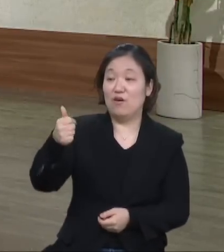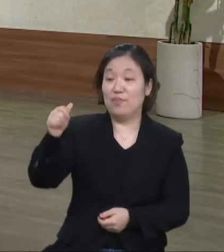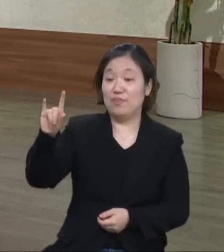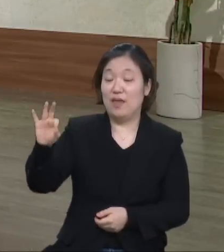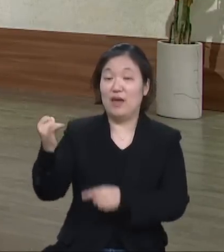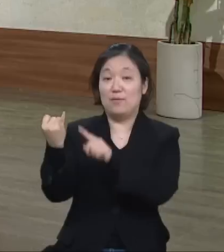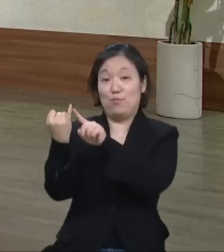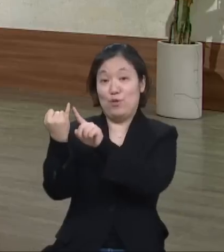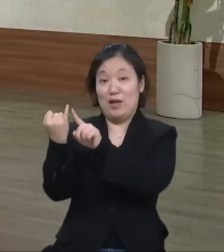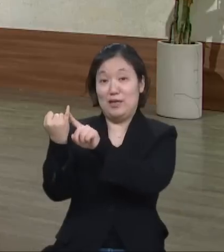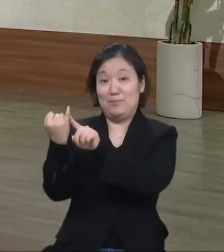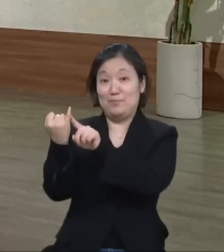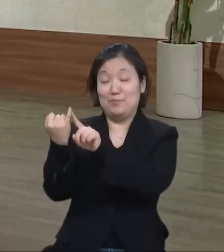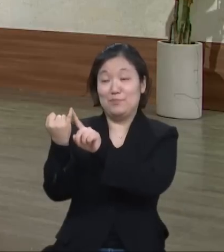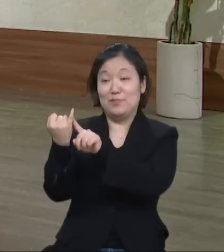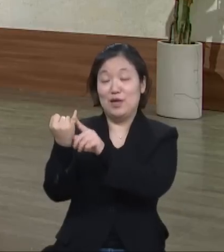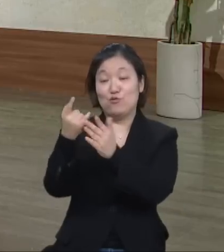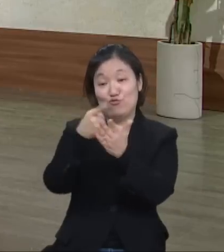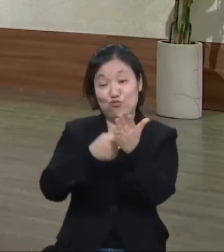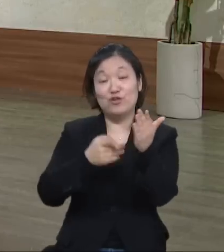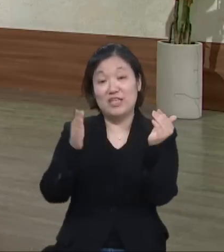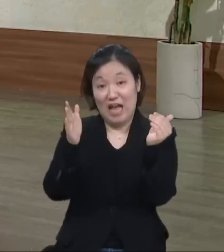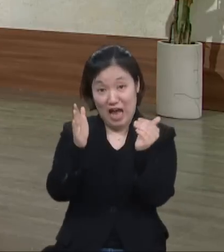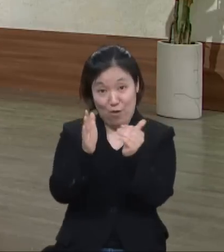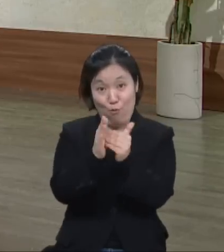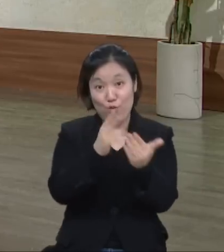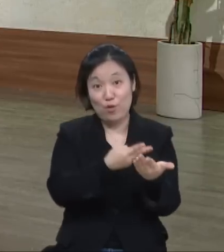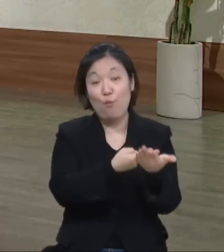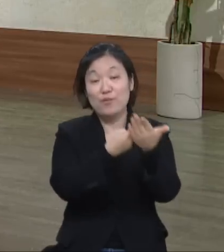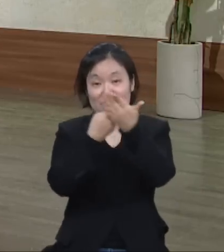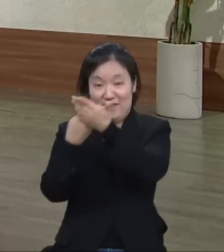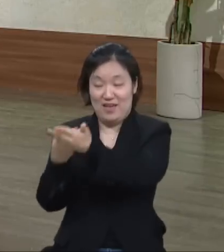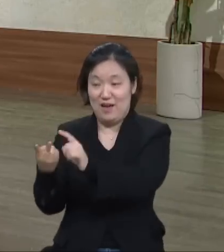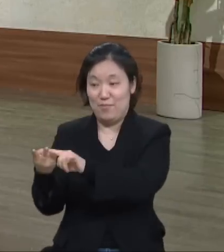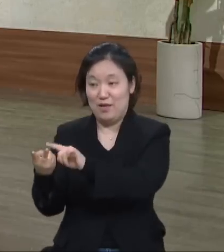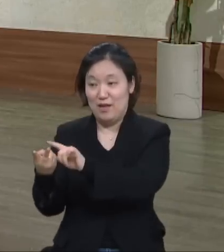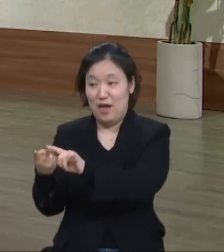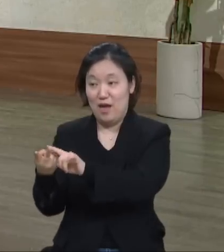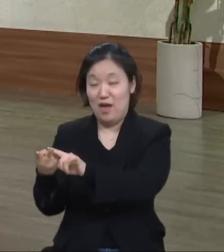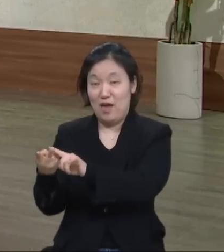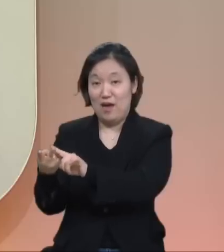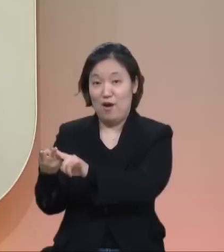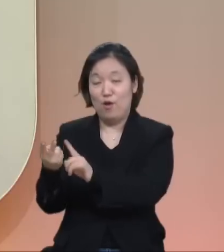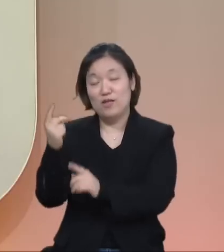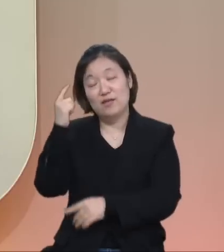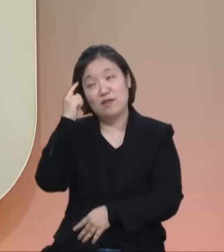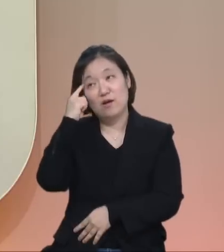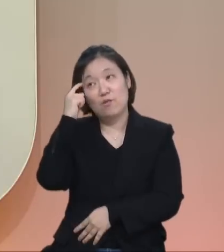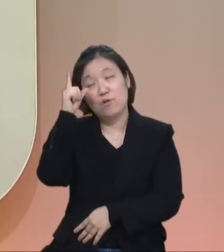회복실로 왔는데 회복실에 와서 이제 건강하게 이제 마취해서